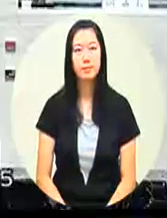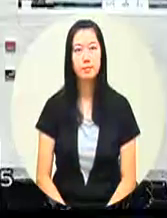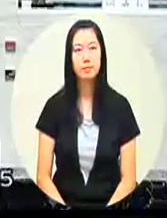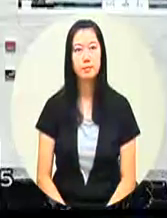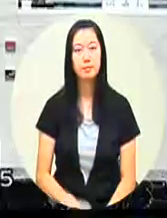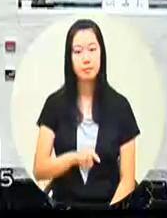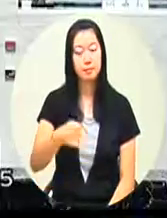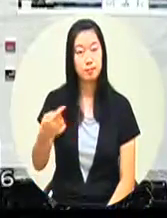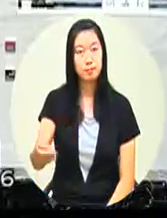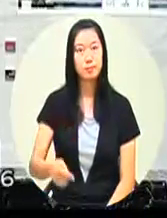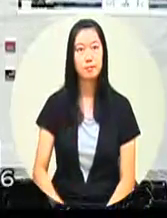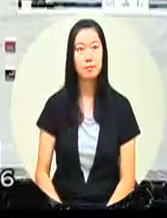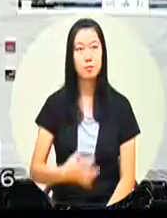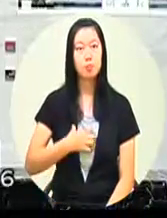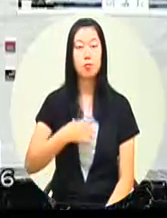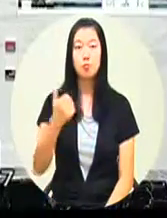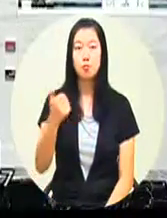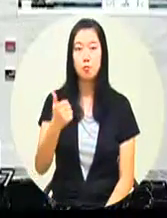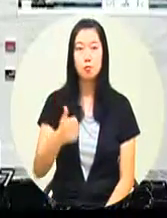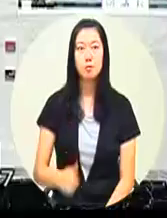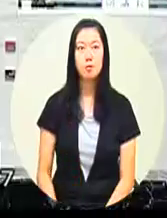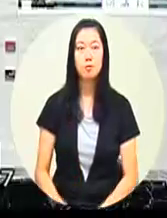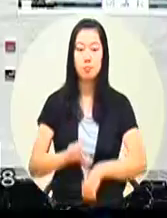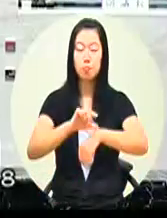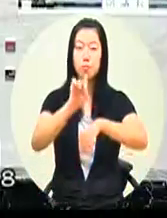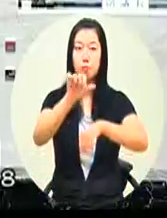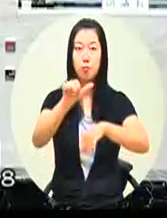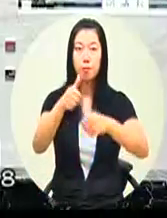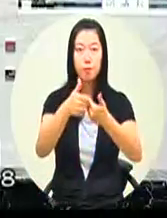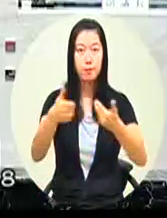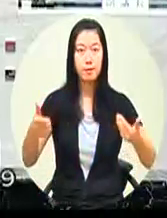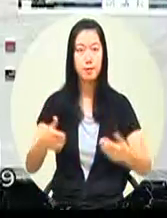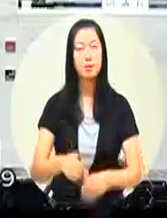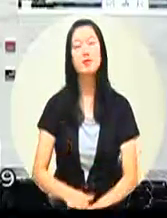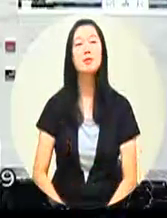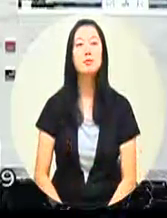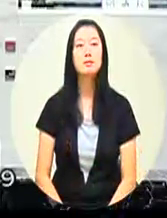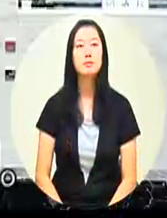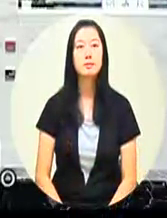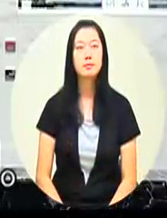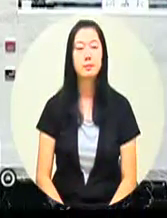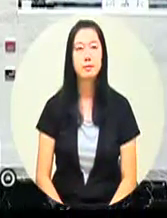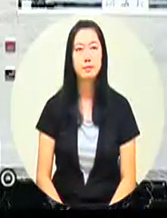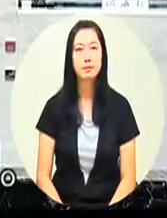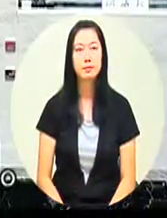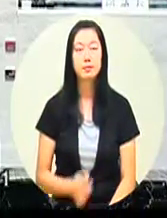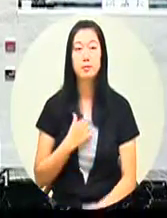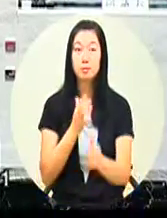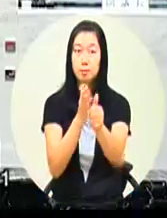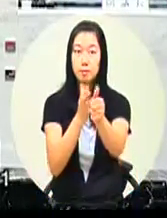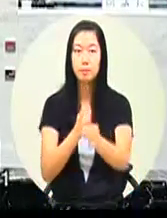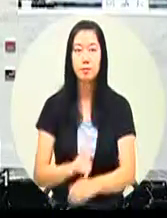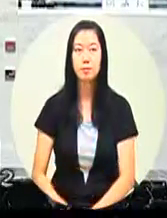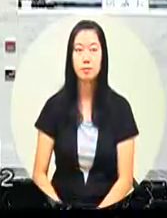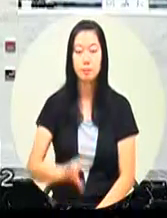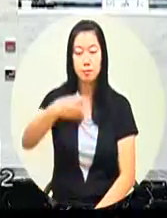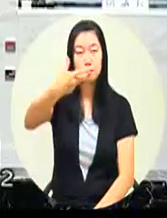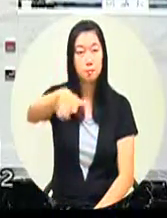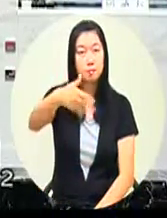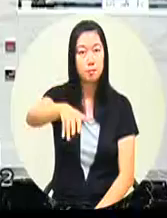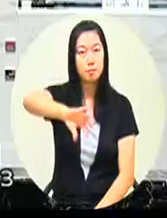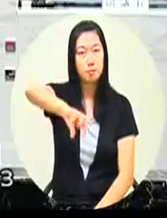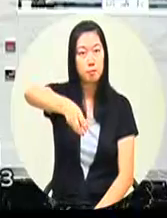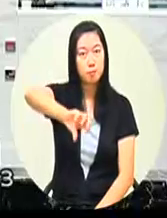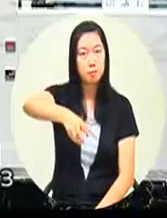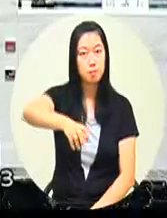好，接着请吴益正议员质询，时间十五分钟。 主席，谢谢。那首先我想请教我们自来水公司王经